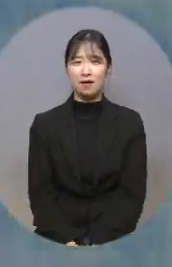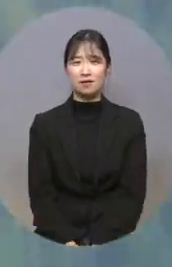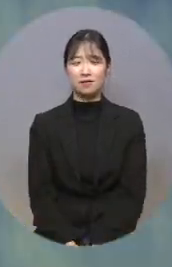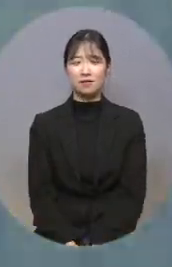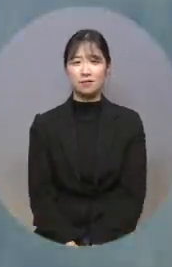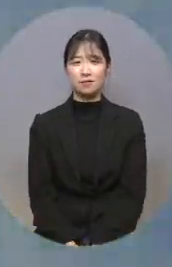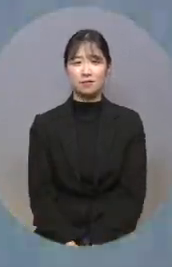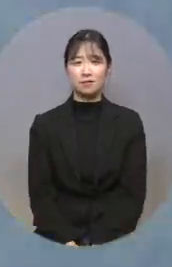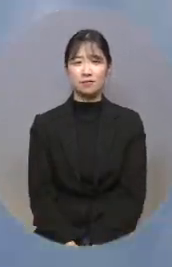와!